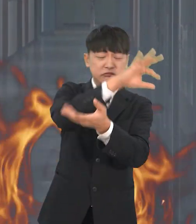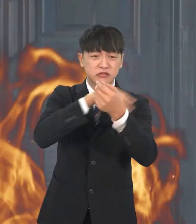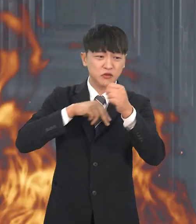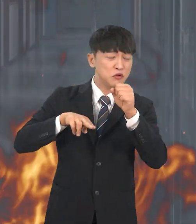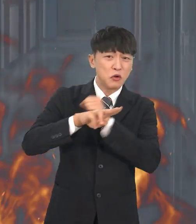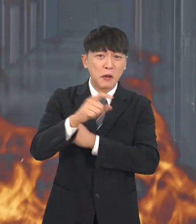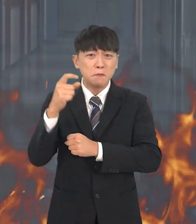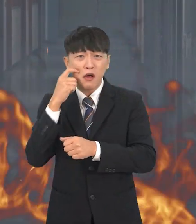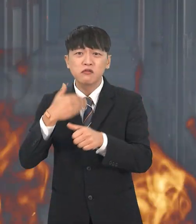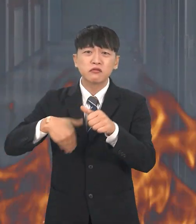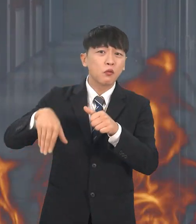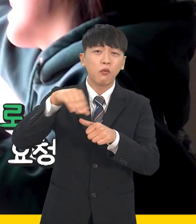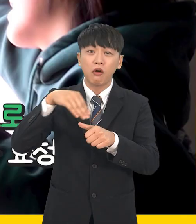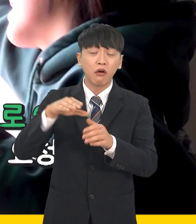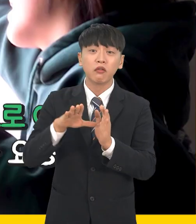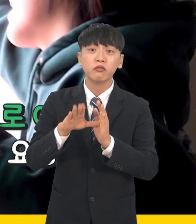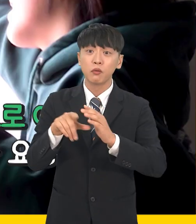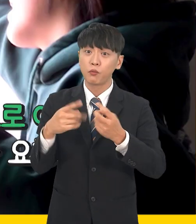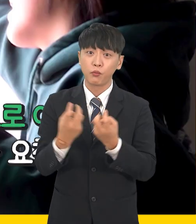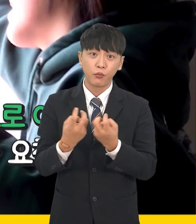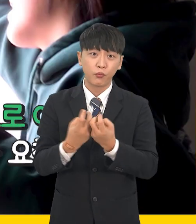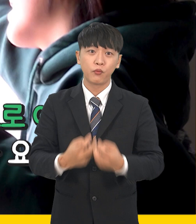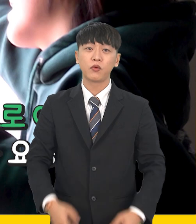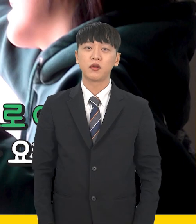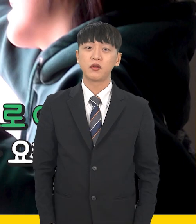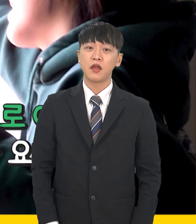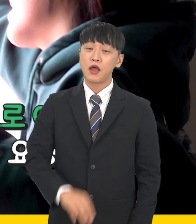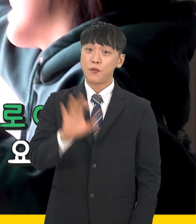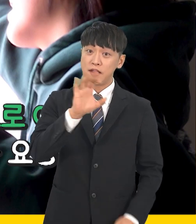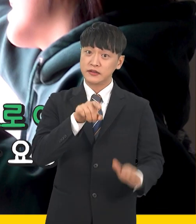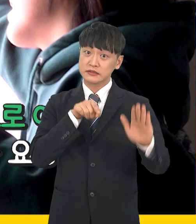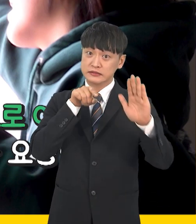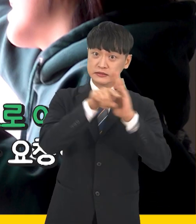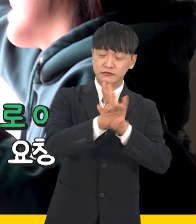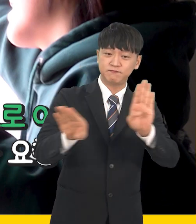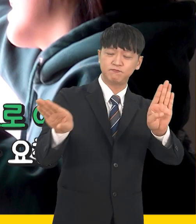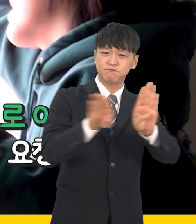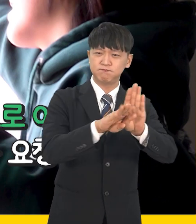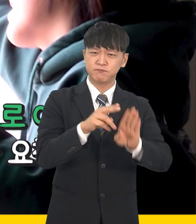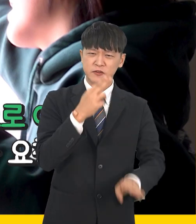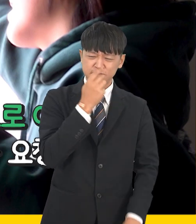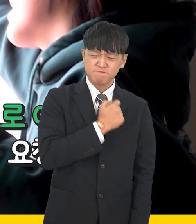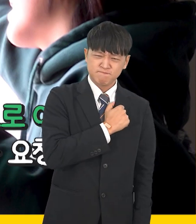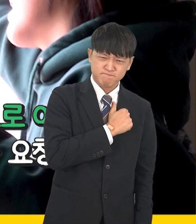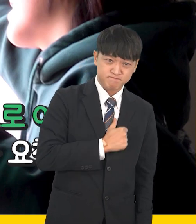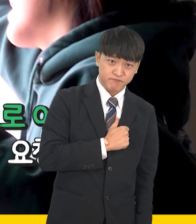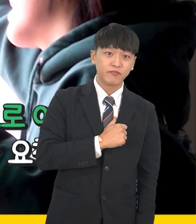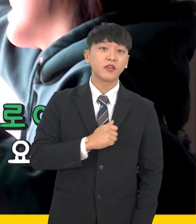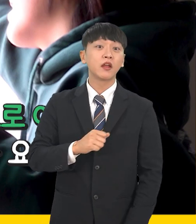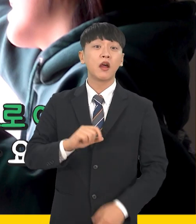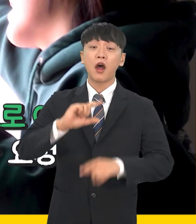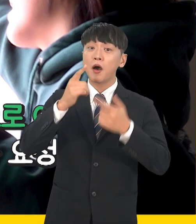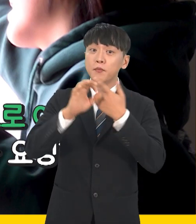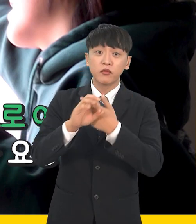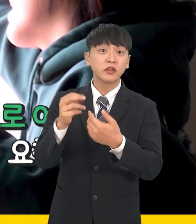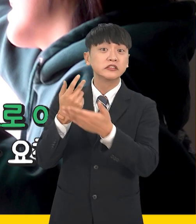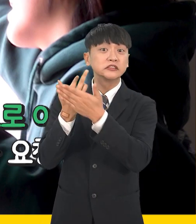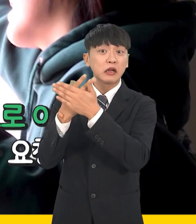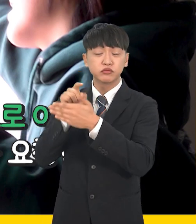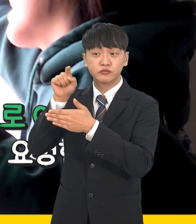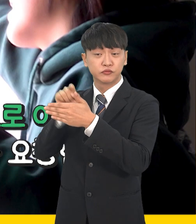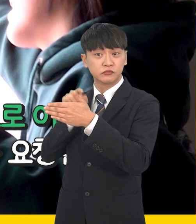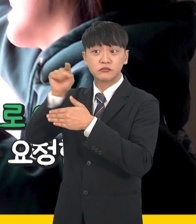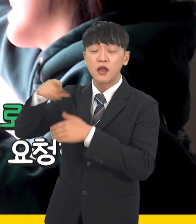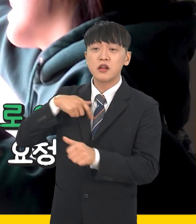도망치지 못하는 상황이라면 어떻게 해야 할까요? 화장실로 들어가 문을 닫고 숨는다? 아니면 창문 근처로